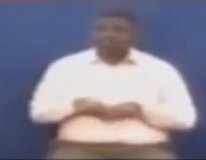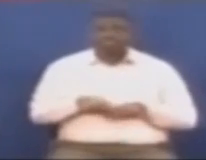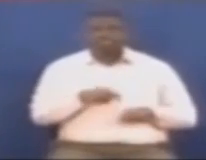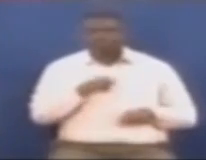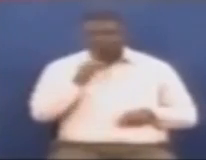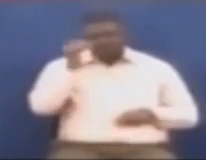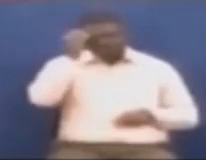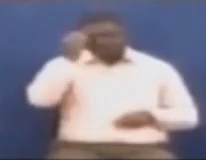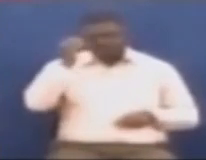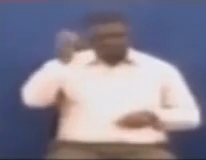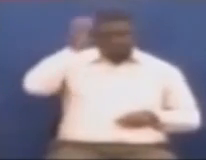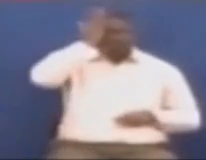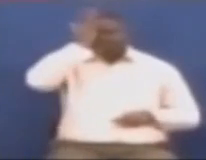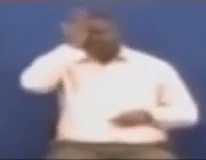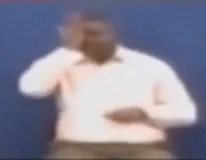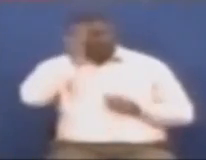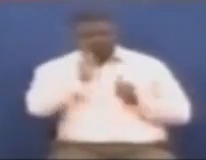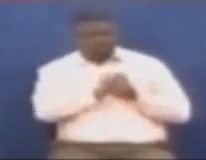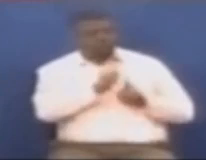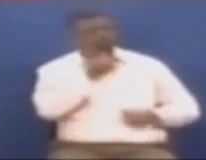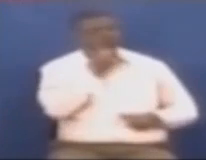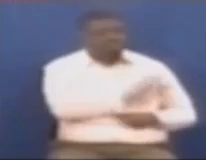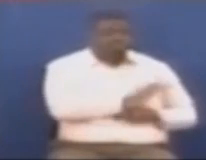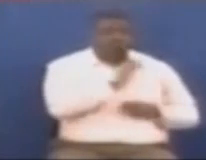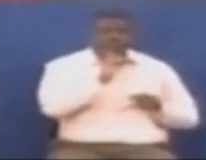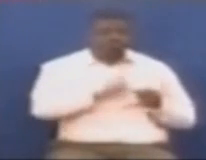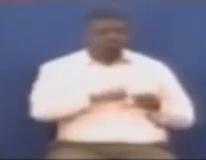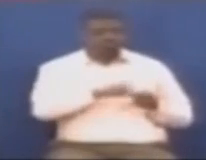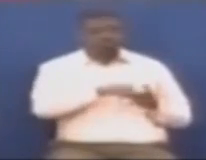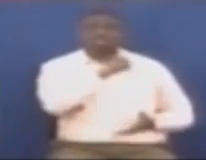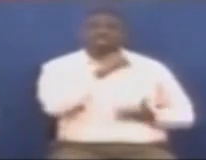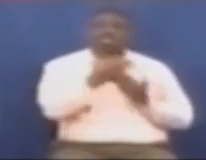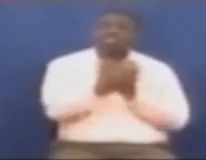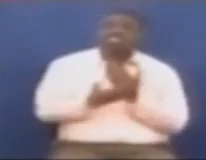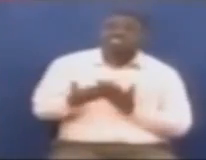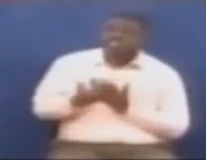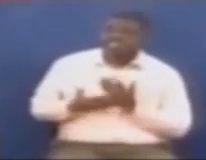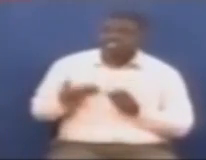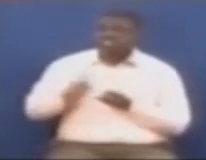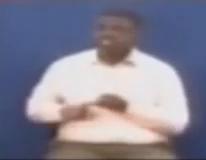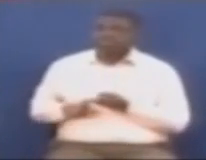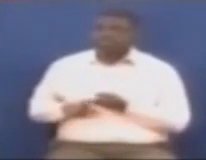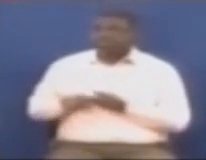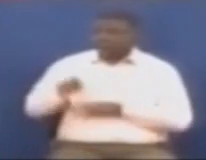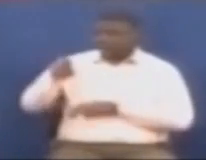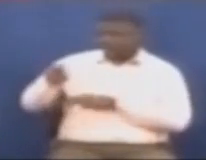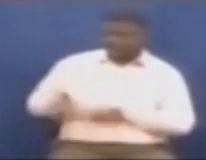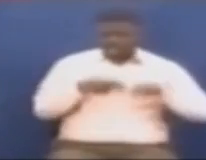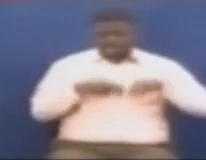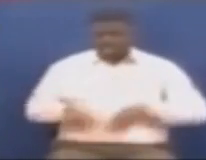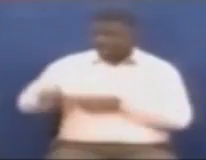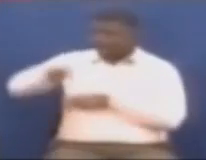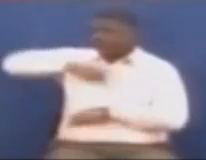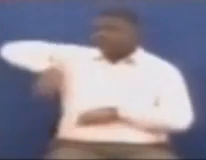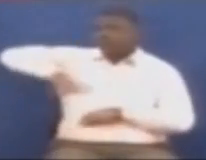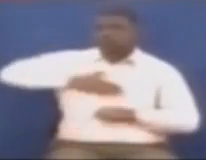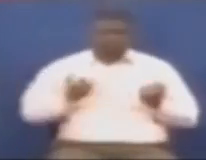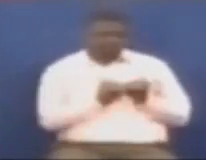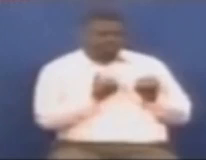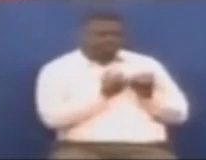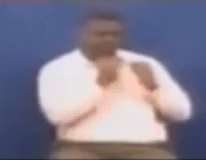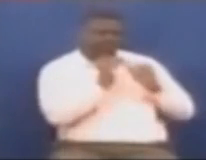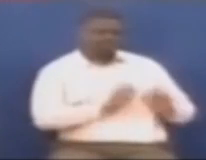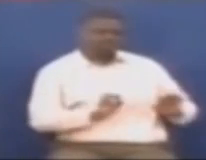pamoja na ofisi ya wakili mkuu wa serikali, na kuanzia pale lilipotolewa